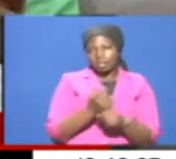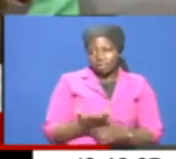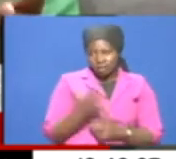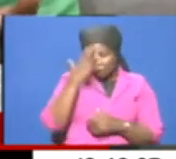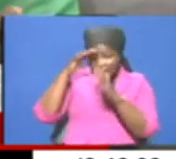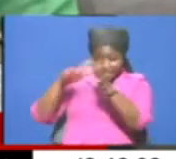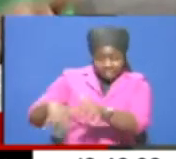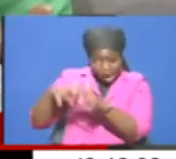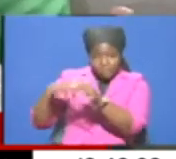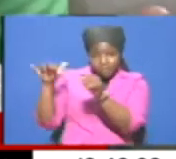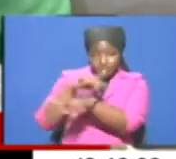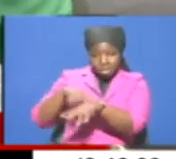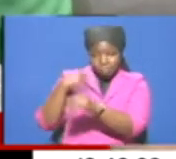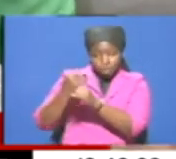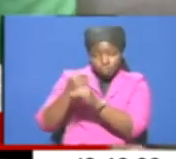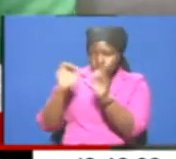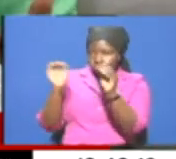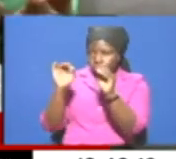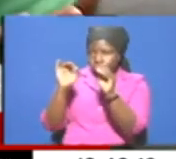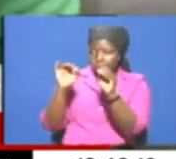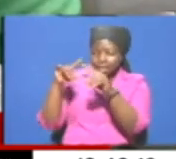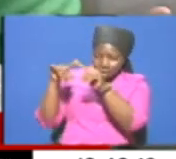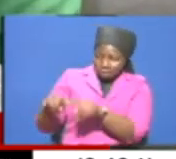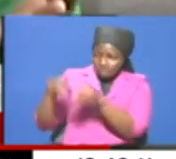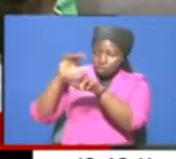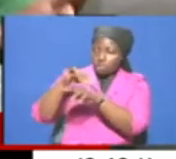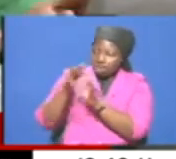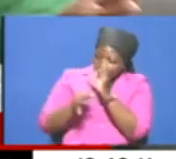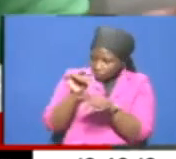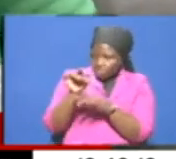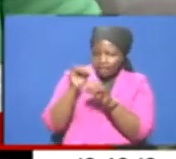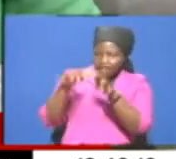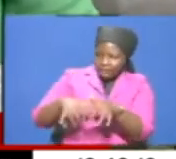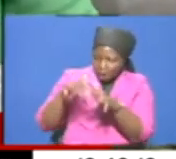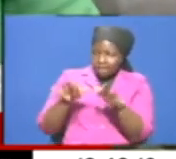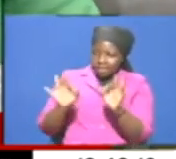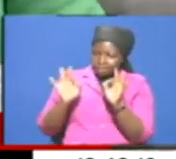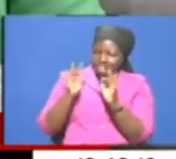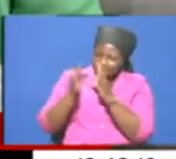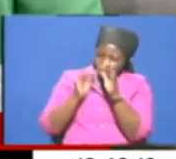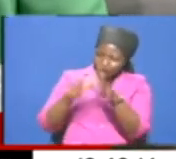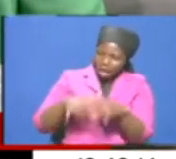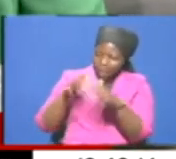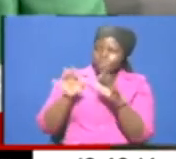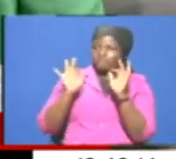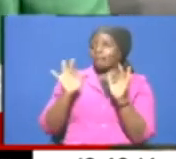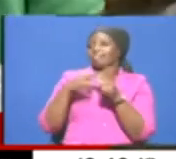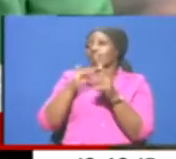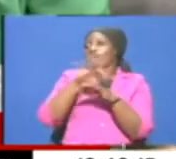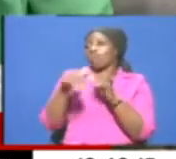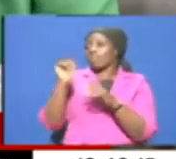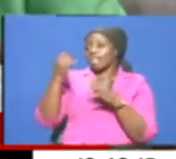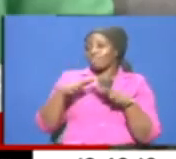Ndio. Inategemea are you farming smart. Mm-hmm. Ukisha farm smart, kila Mkenya atakibiria huko. Kwa vile hapo ndio pesa